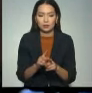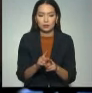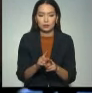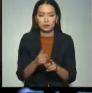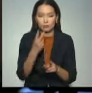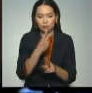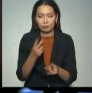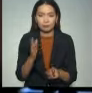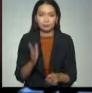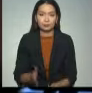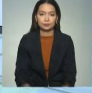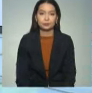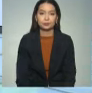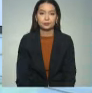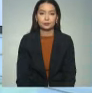школ построили.